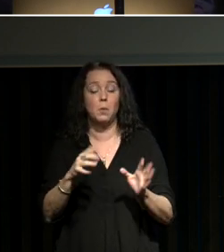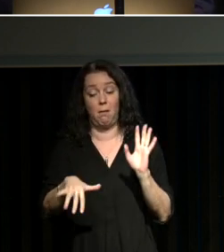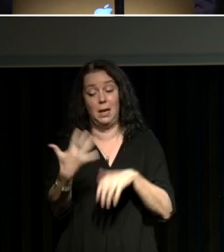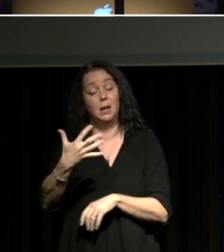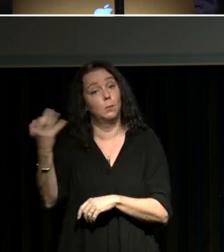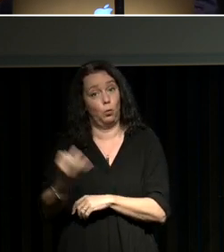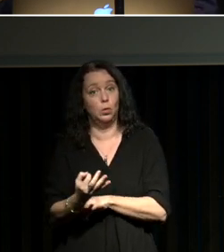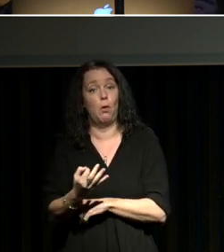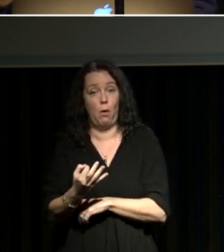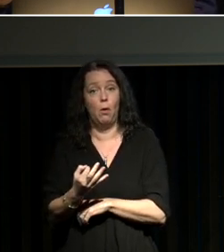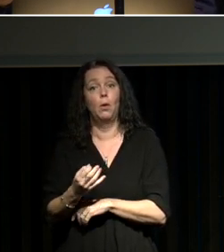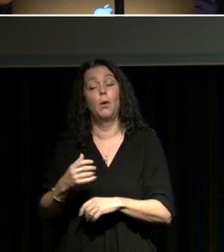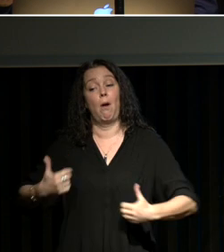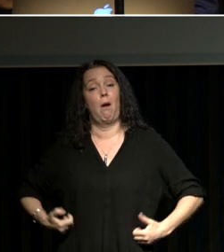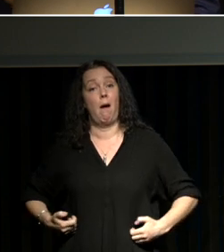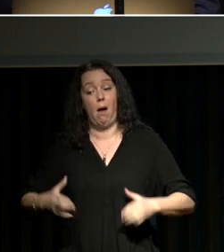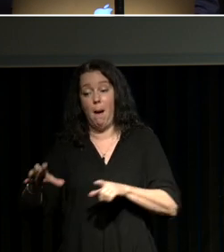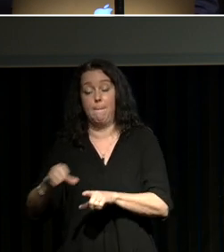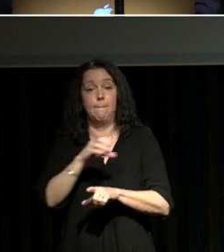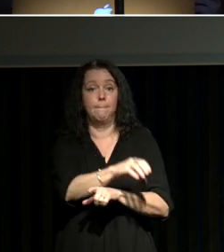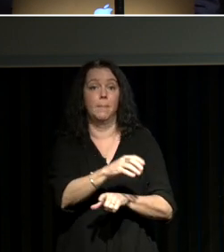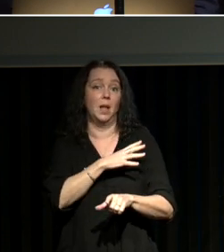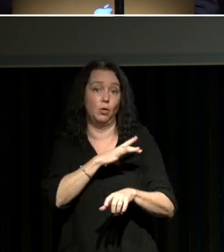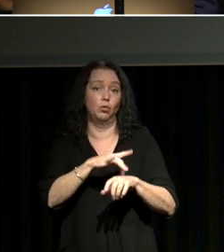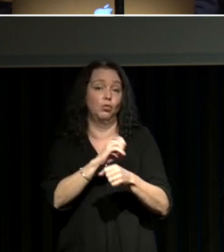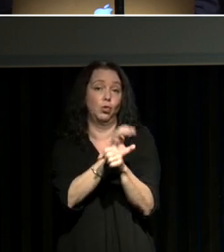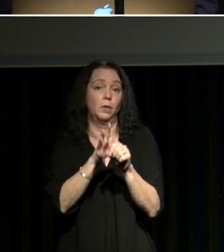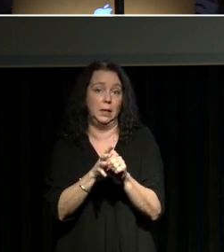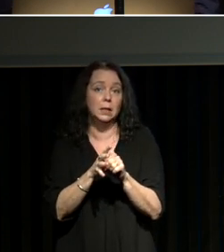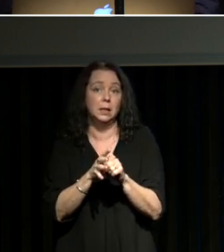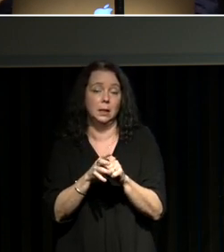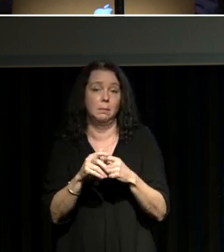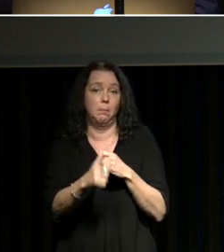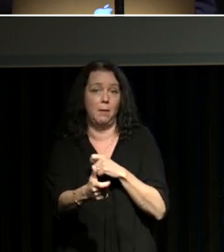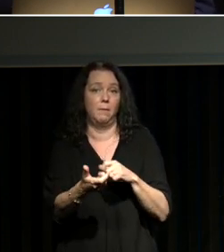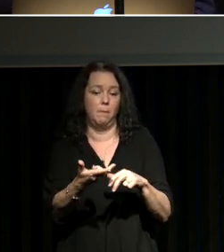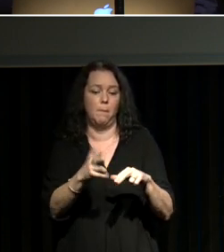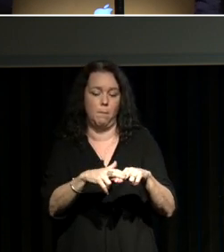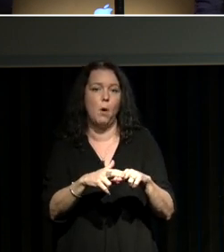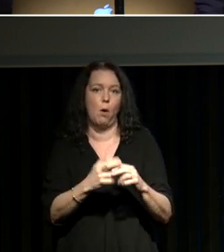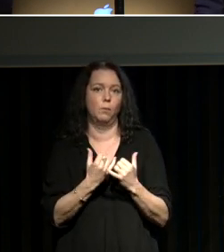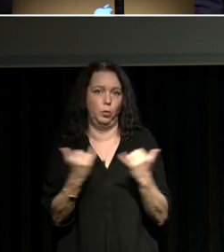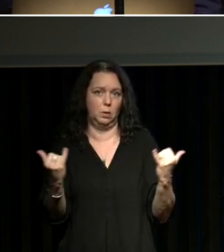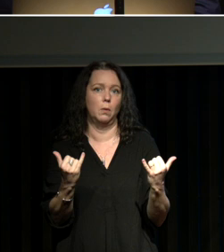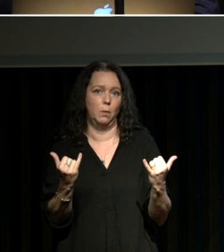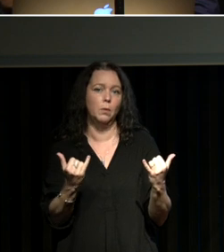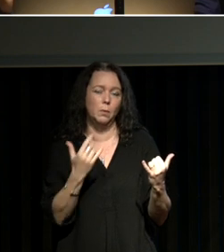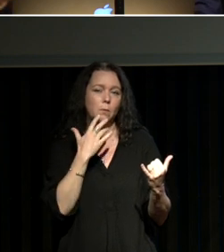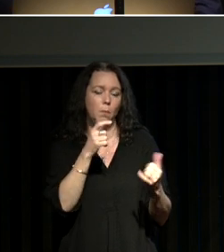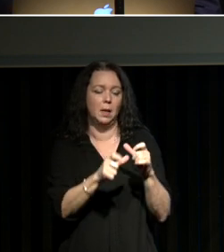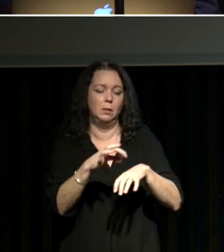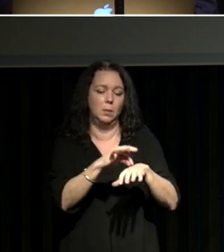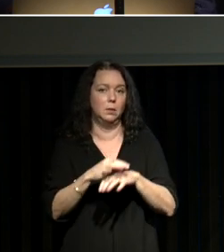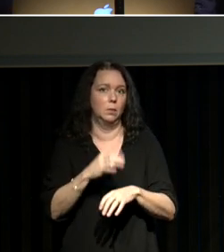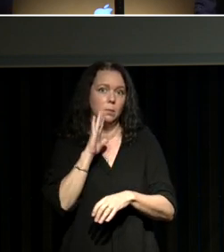15% des greffés rénaux ont fait un Covid et qu'il y a eu une mortalité assez importante quand même chez ces patients, donc il fallait quand même vraiment